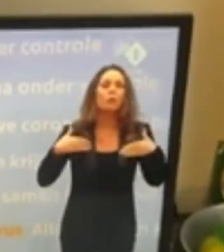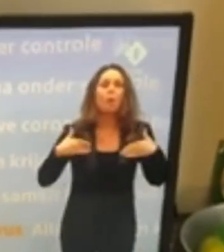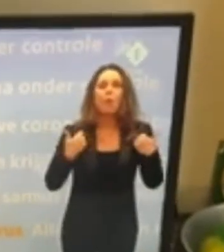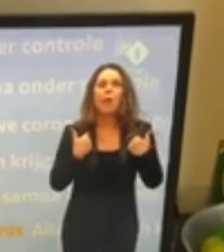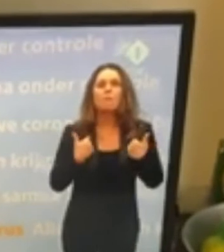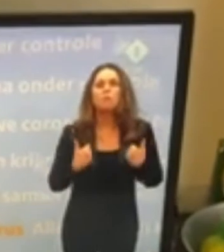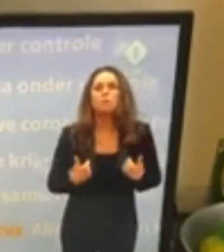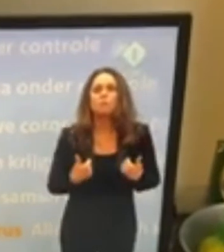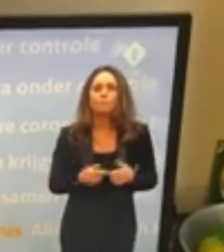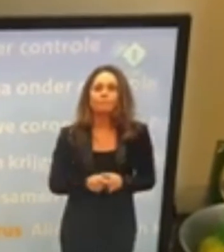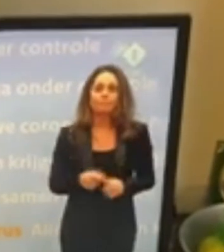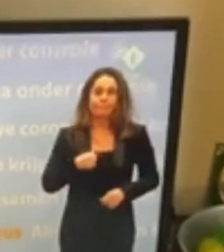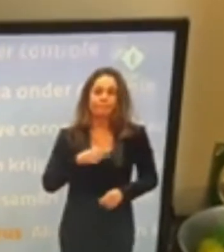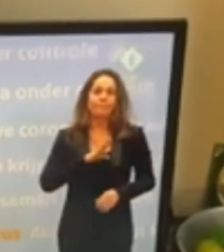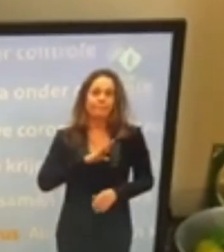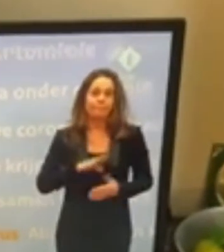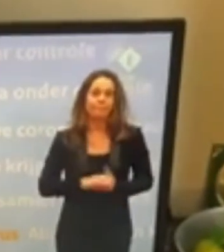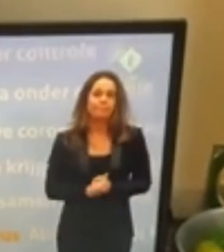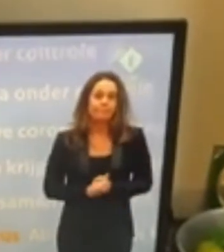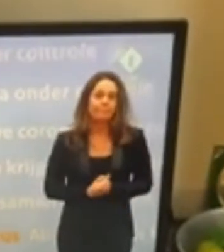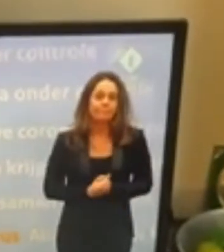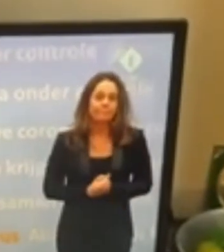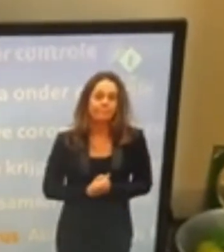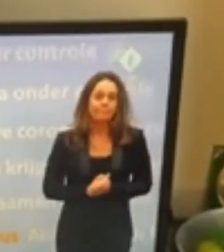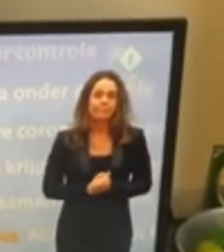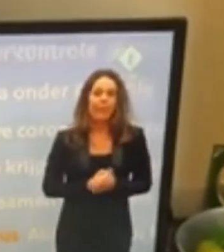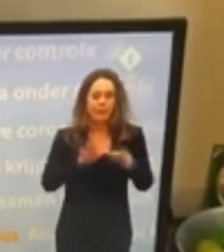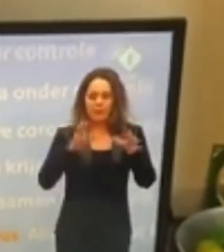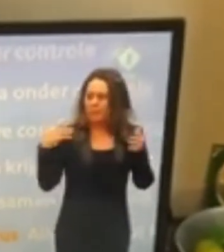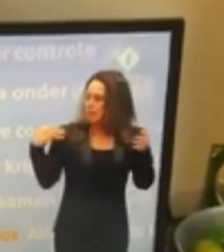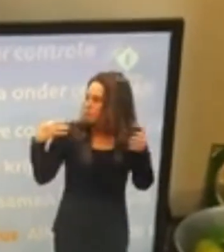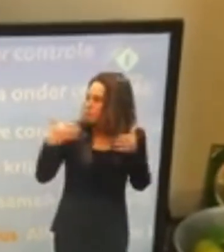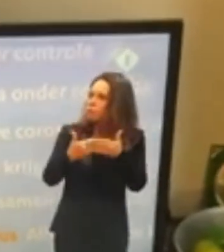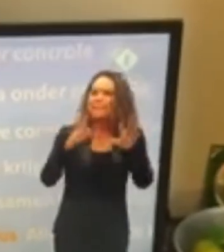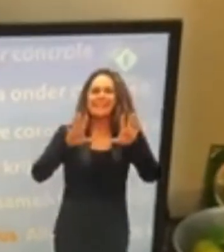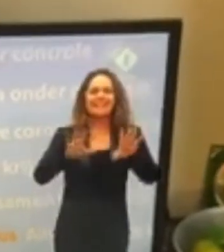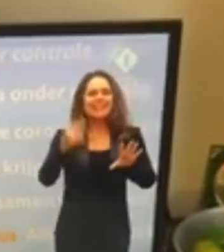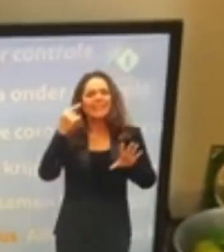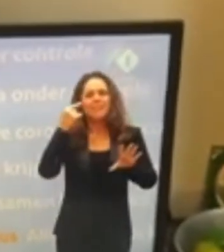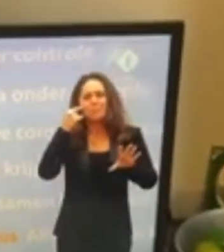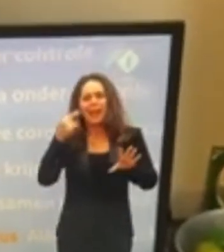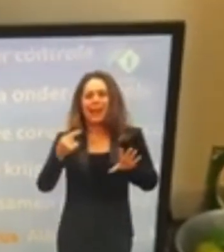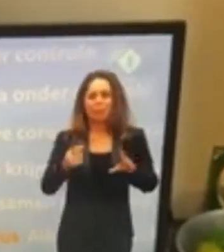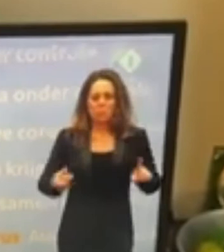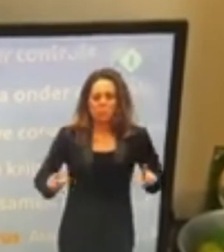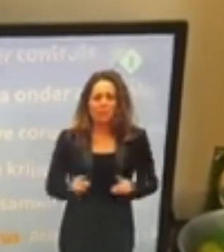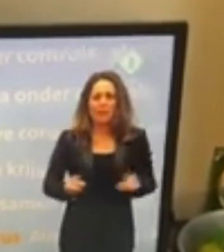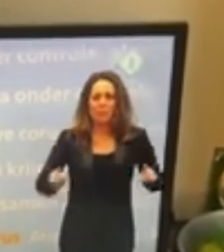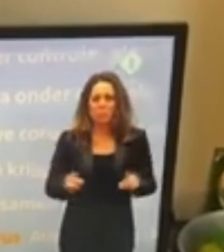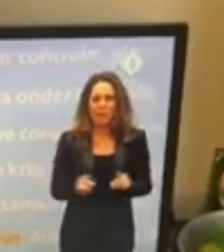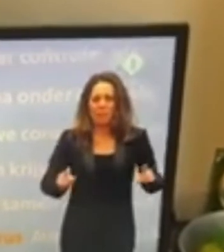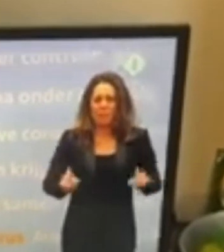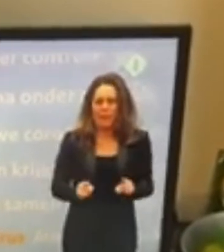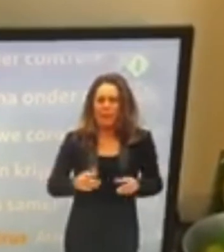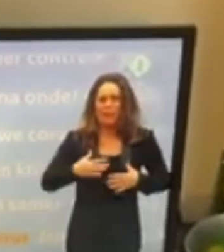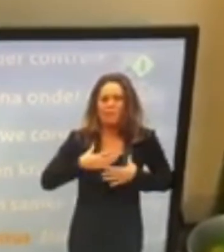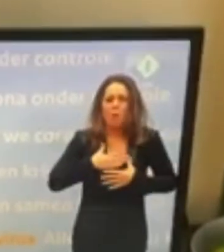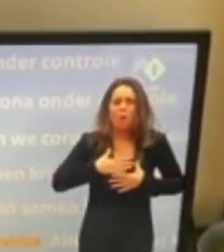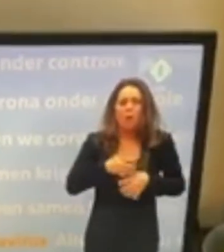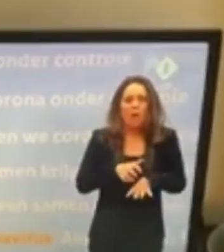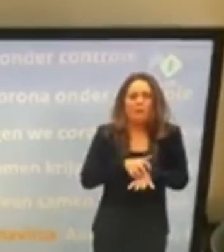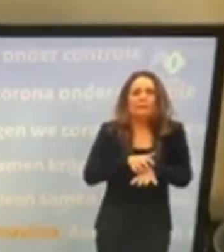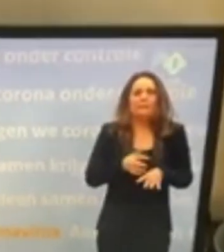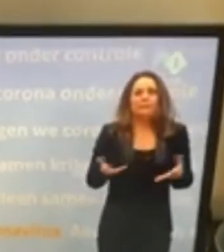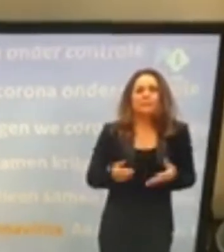ook. Tuurlijk. Na 10 maanden van beperkingen gaat het simpelweg onder je huid zitten. Dat is gewoon zo. Het